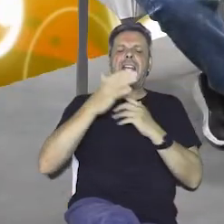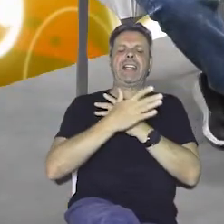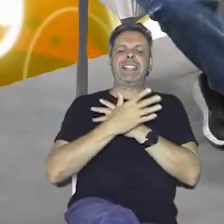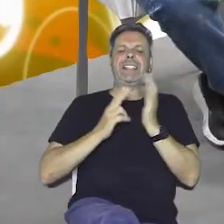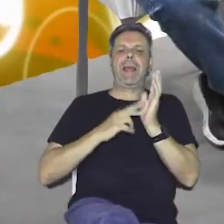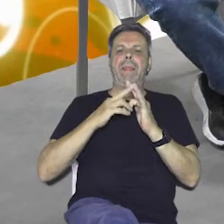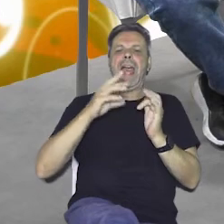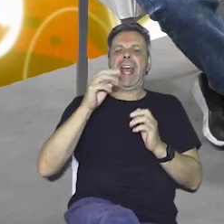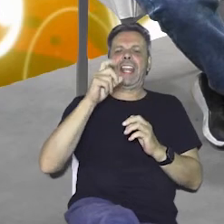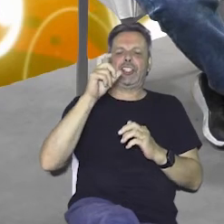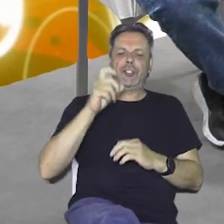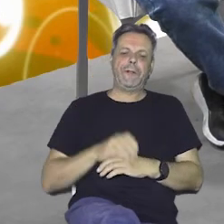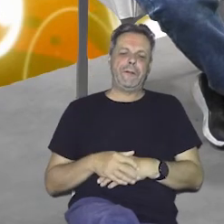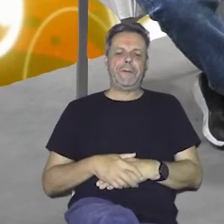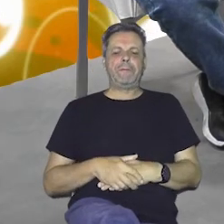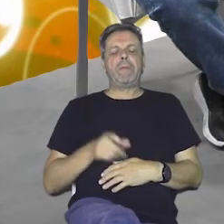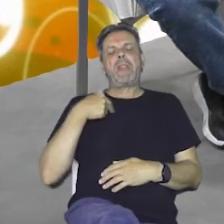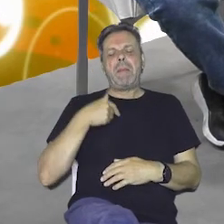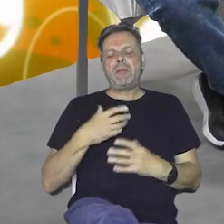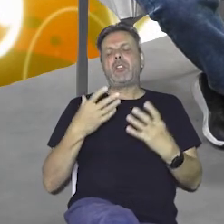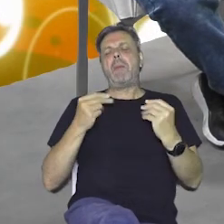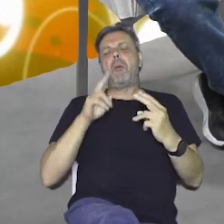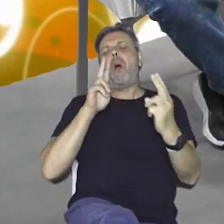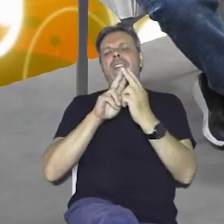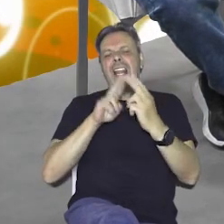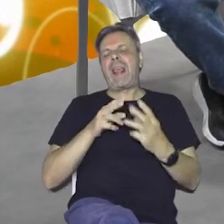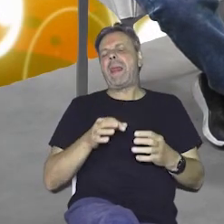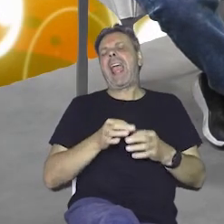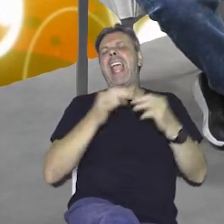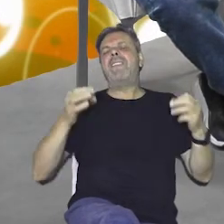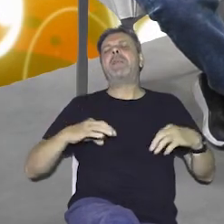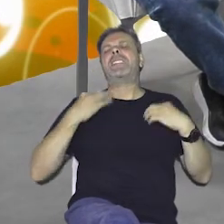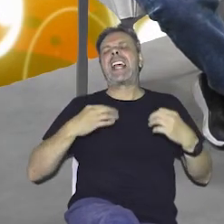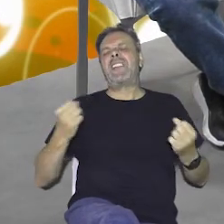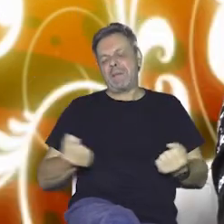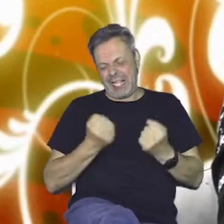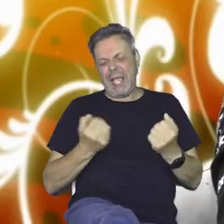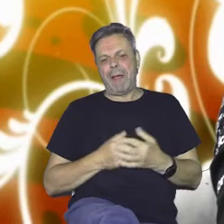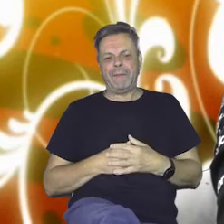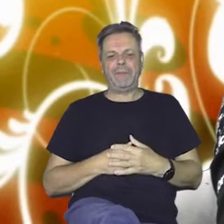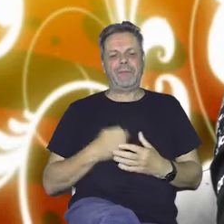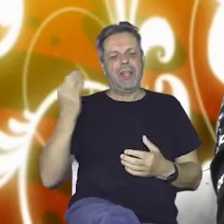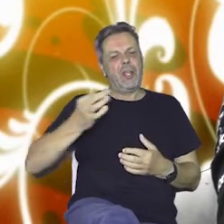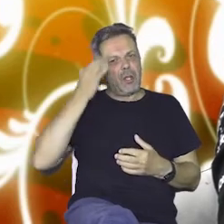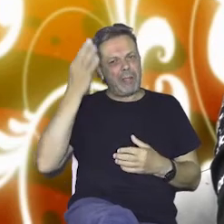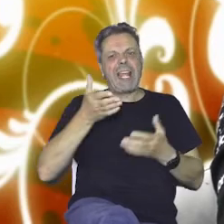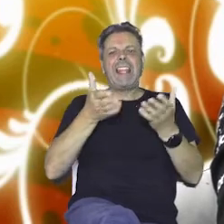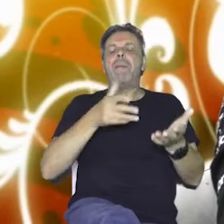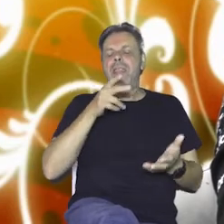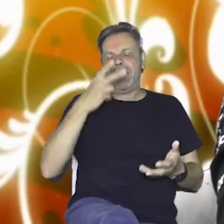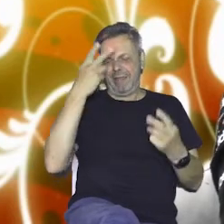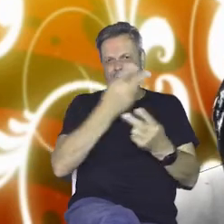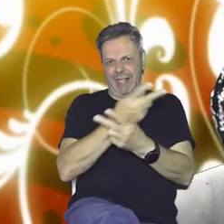Željko Krznalić, viđali smo se puno na javnim zdravstvenim akcijama. Evo. Dobar dan tebi, dobar dan